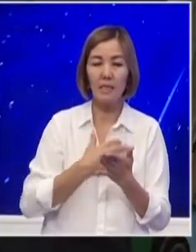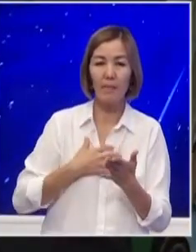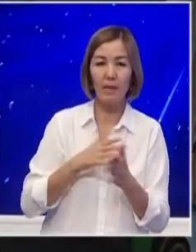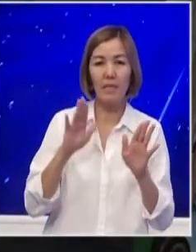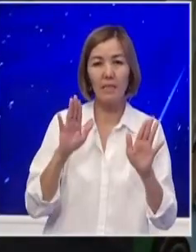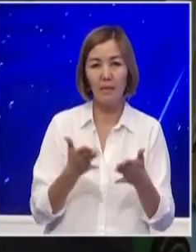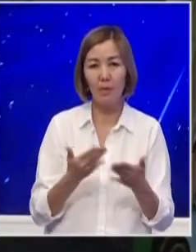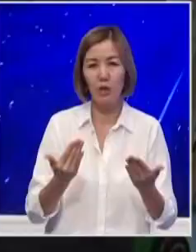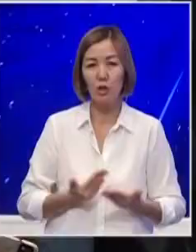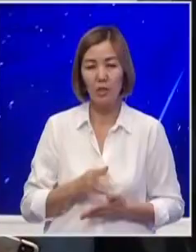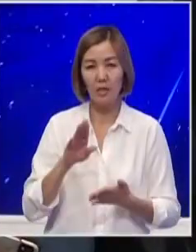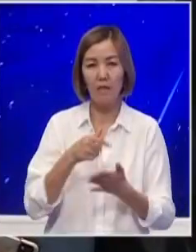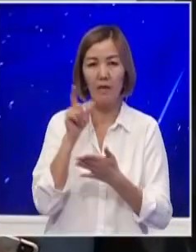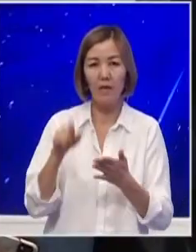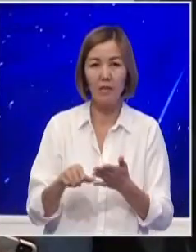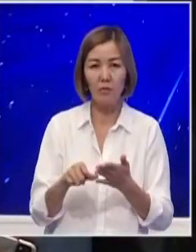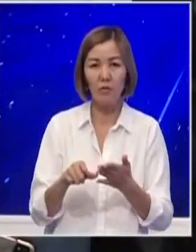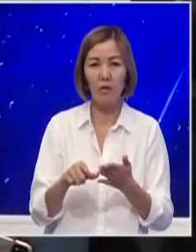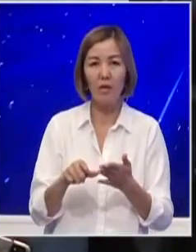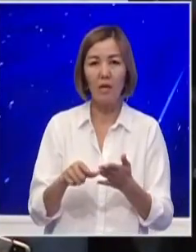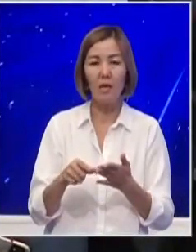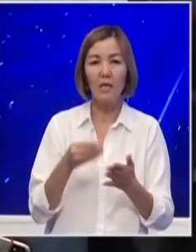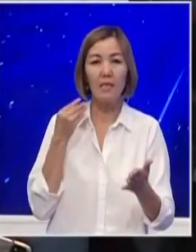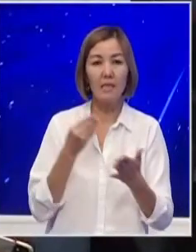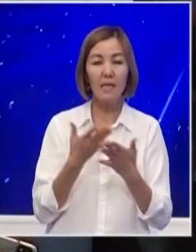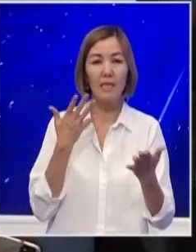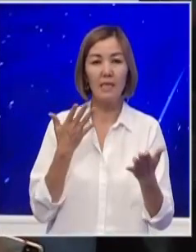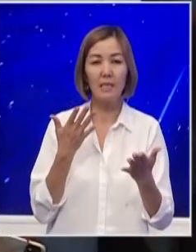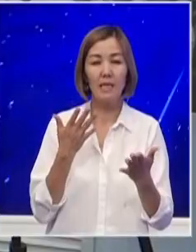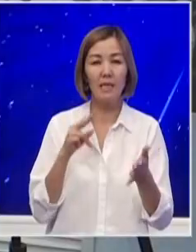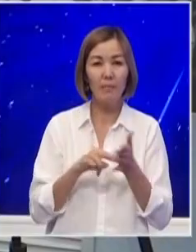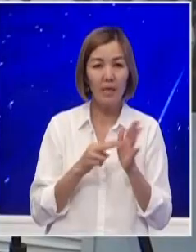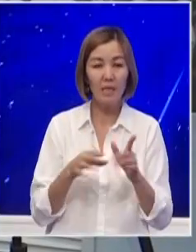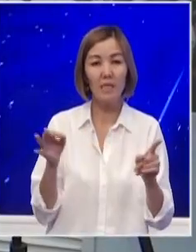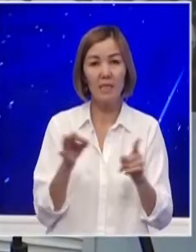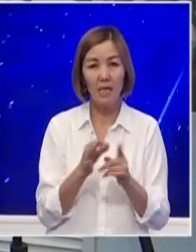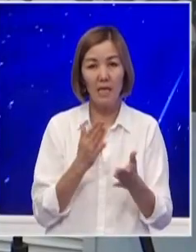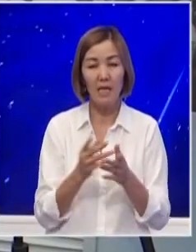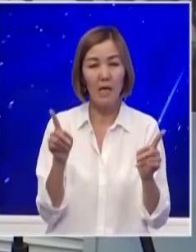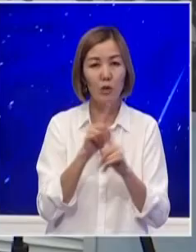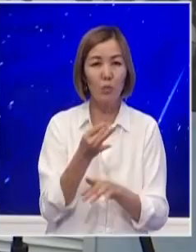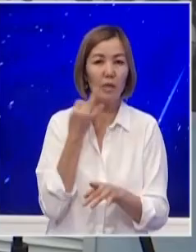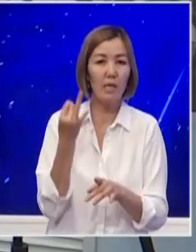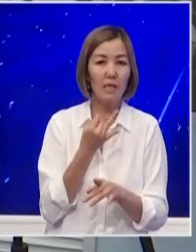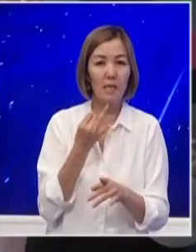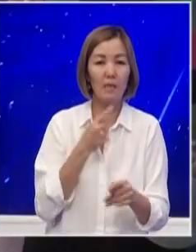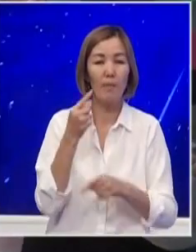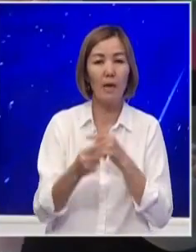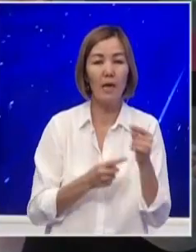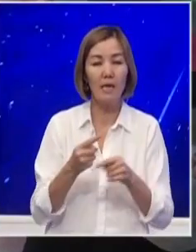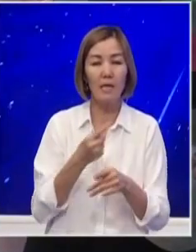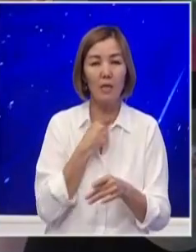главы государства, но и подчеркивает его моральные ценности и принципы, что вызывает особый интерес у подрастающих поколения областного